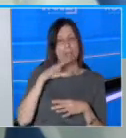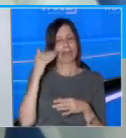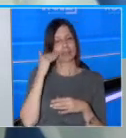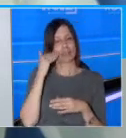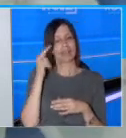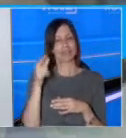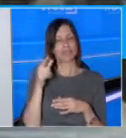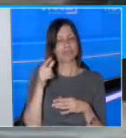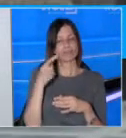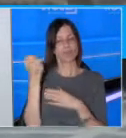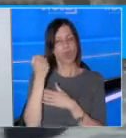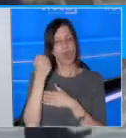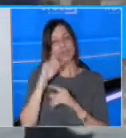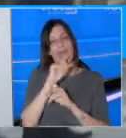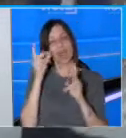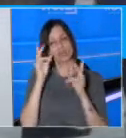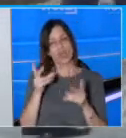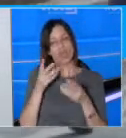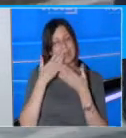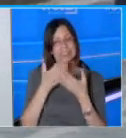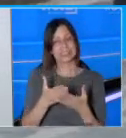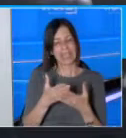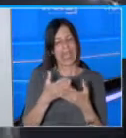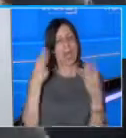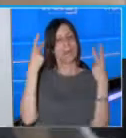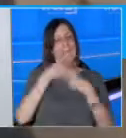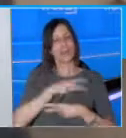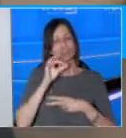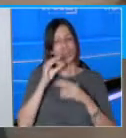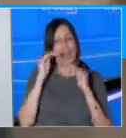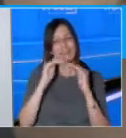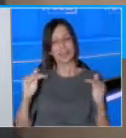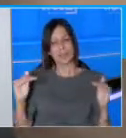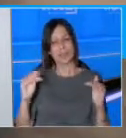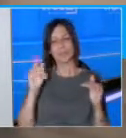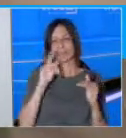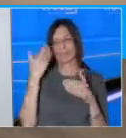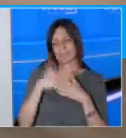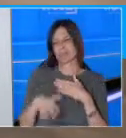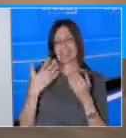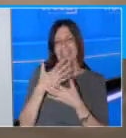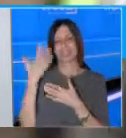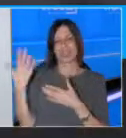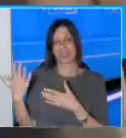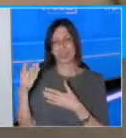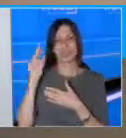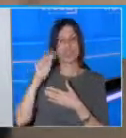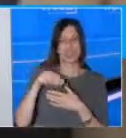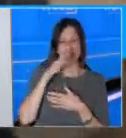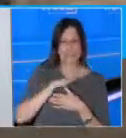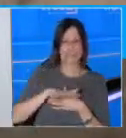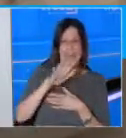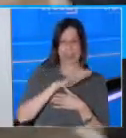לסייע. אנחנו קוראים לזה ברית של מתונים. אני חושב שדי קיצוניות יש לנו במזרח